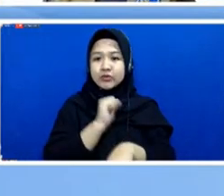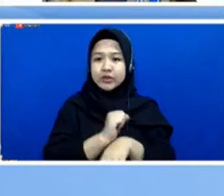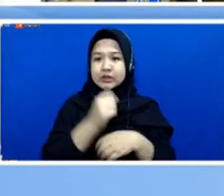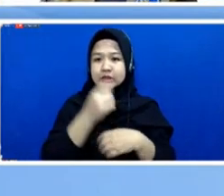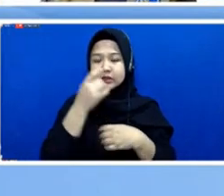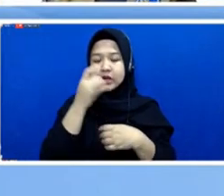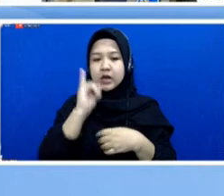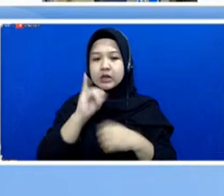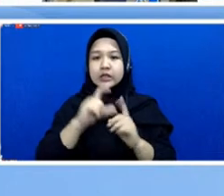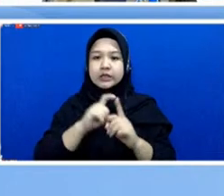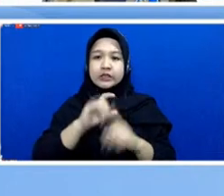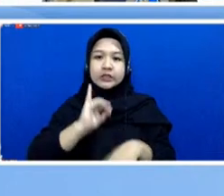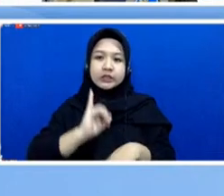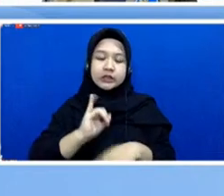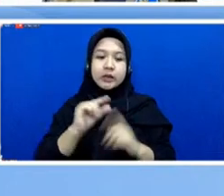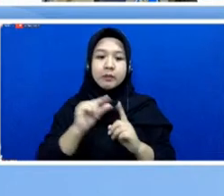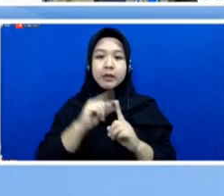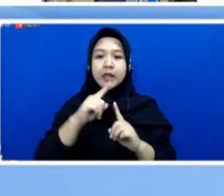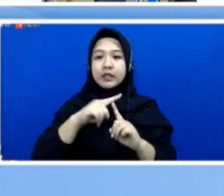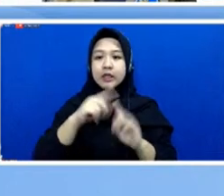IDI, PPNI,